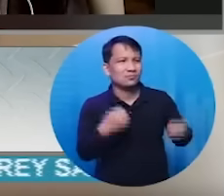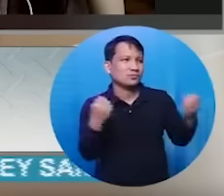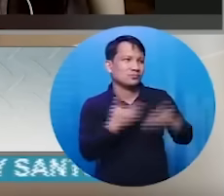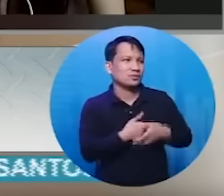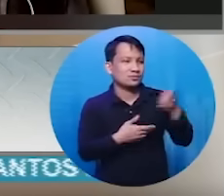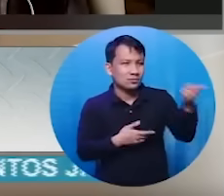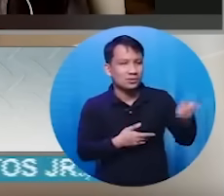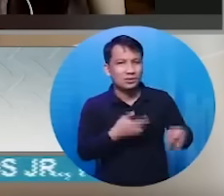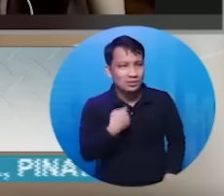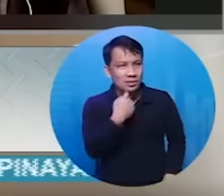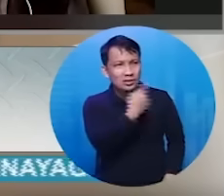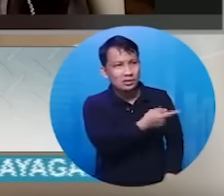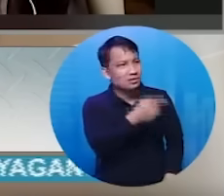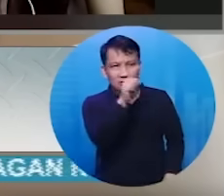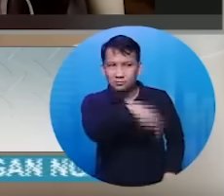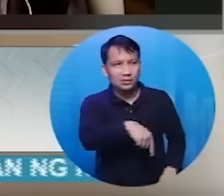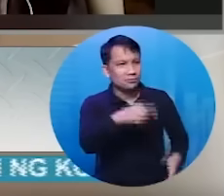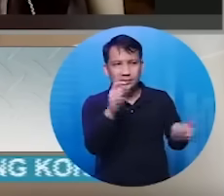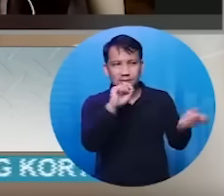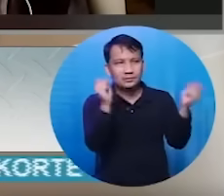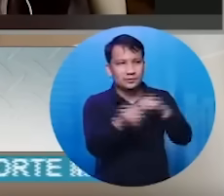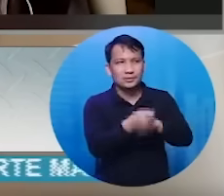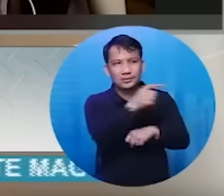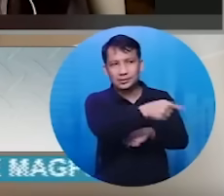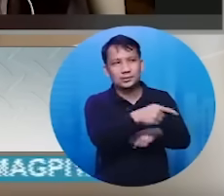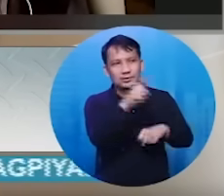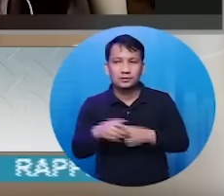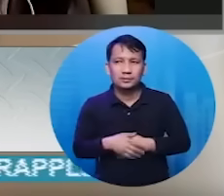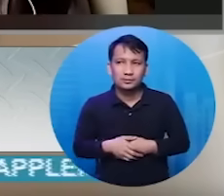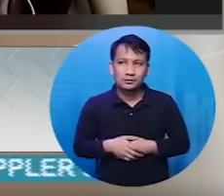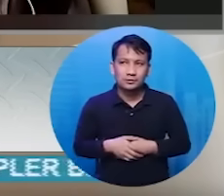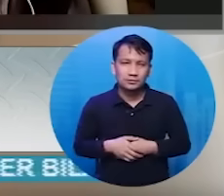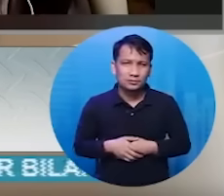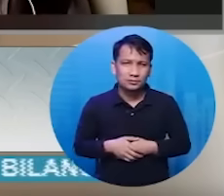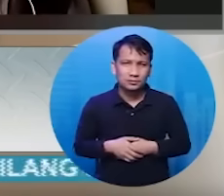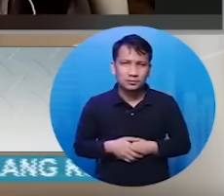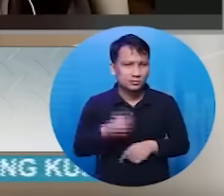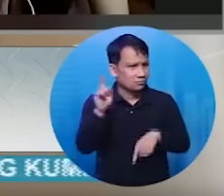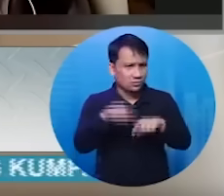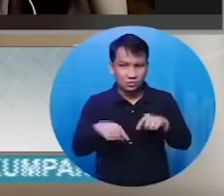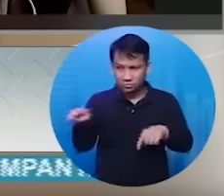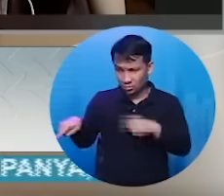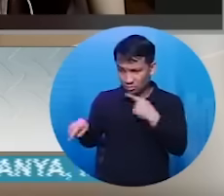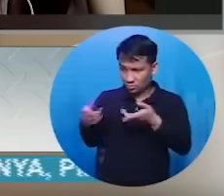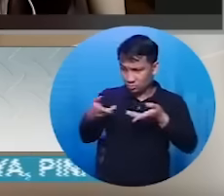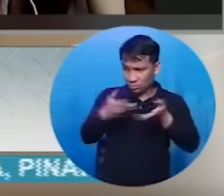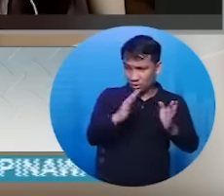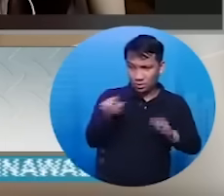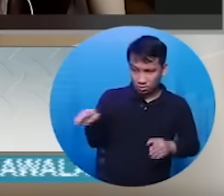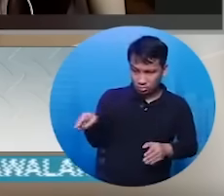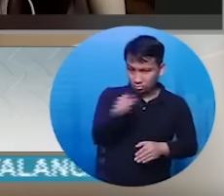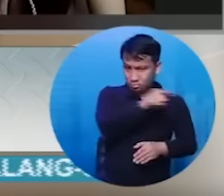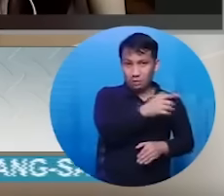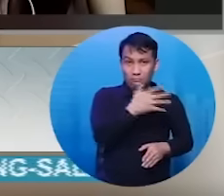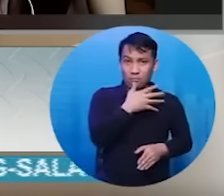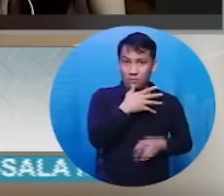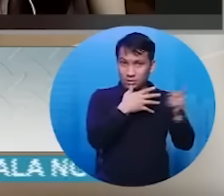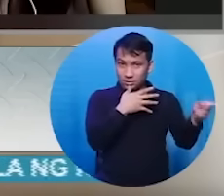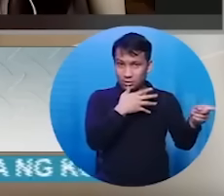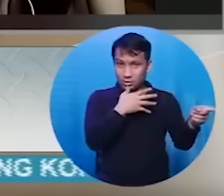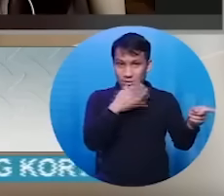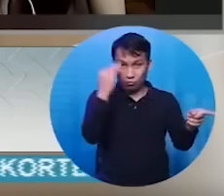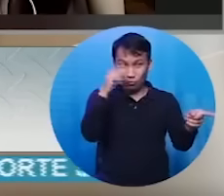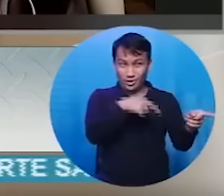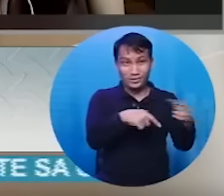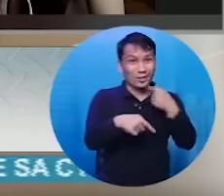po mamaya yan eh. Sabi po, pag hindi ka magbawi, papababarangay kita. So hindi niyo po binigyan siya ng basbas na disiplinahin yung mga kapatid niya? Kasi itong